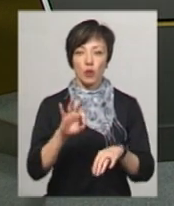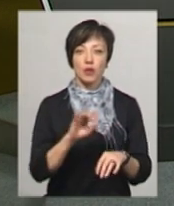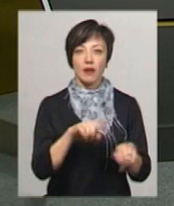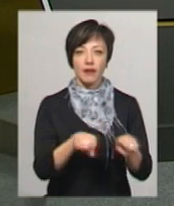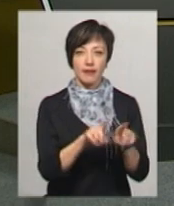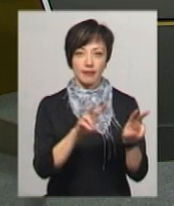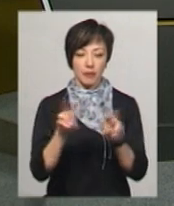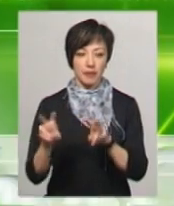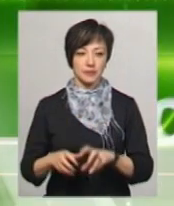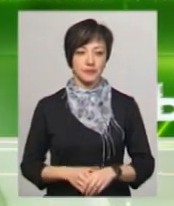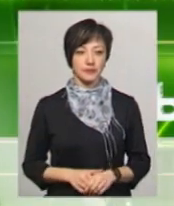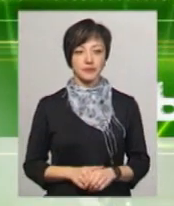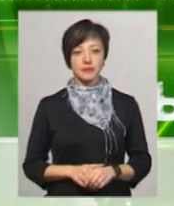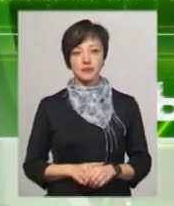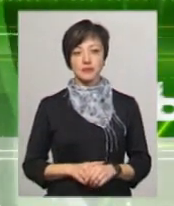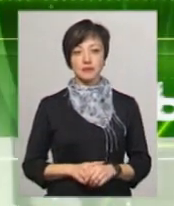теми.